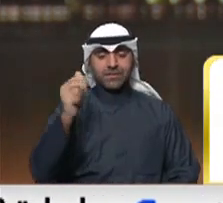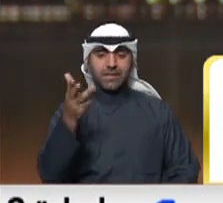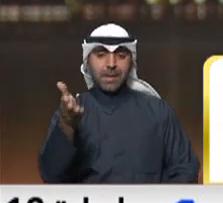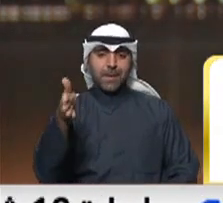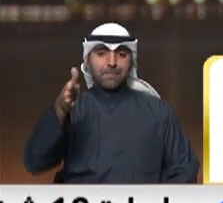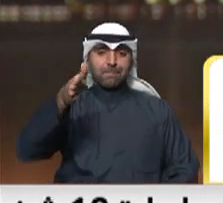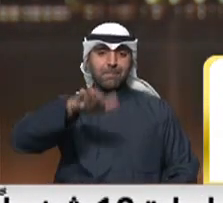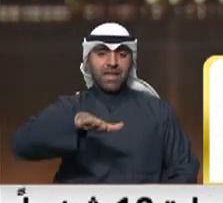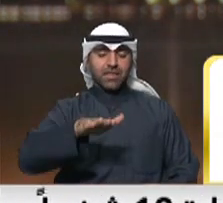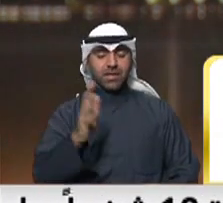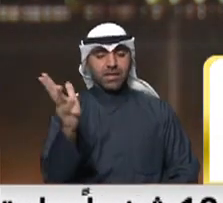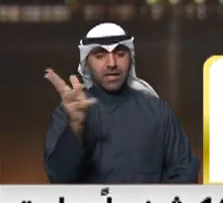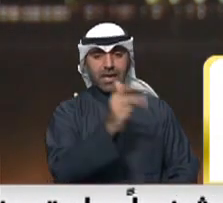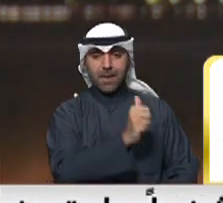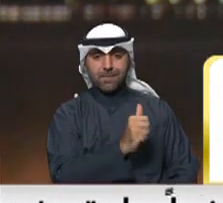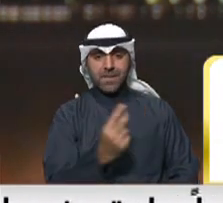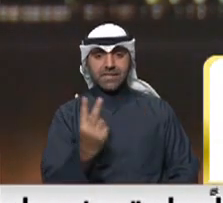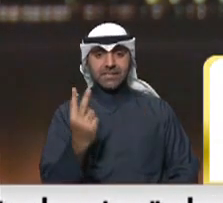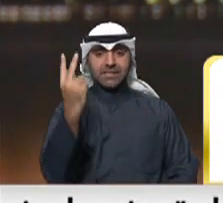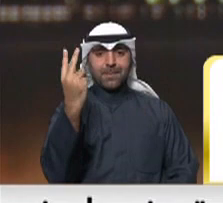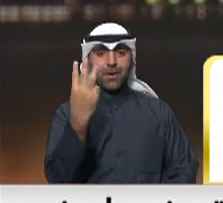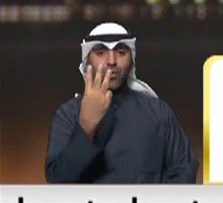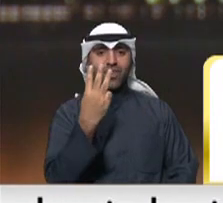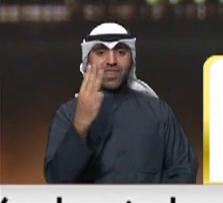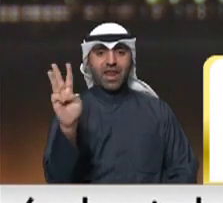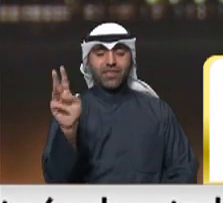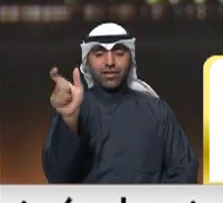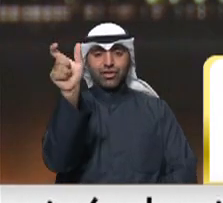اسيره يقبعن في السجون